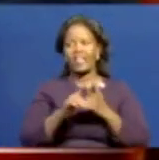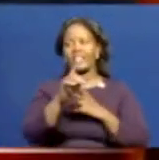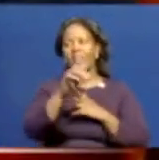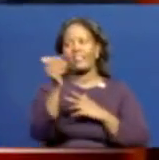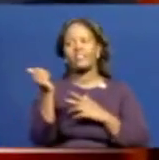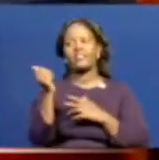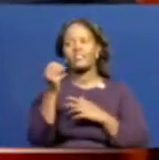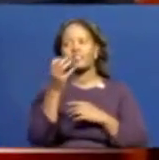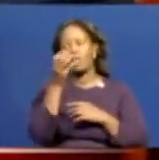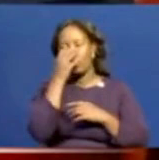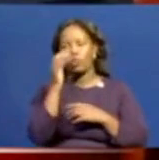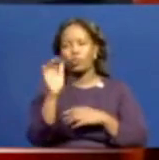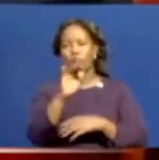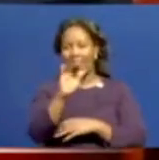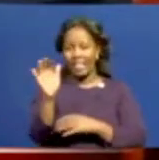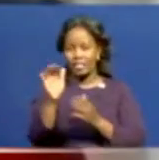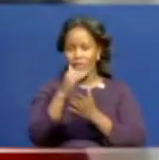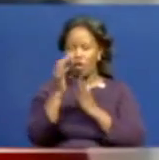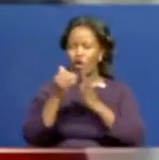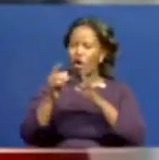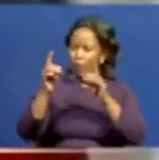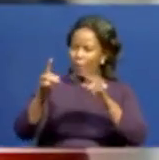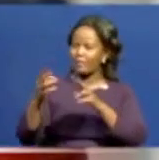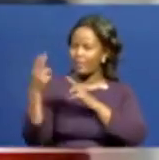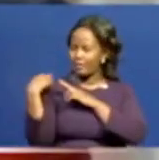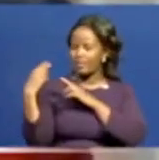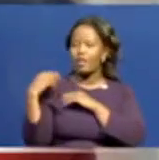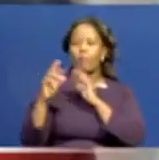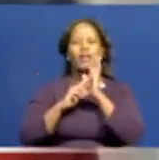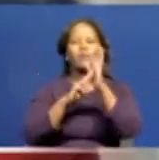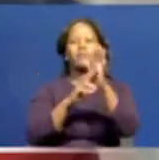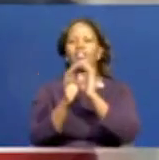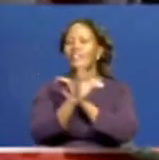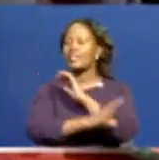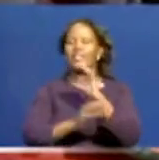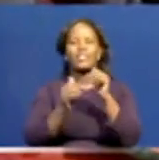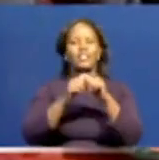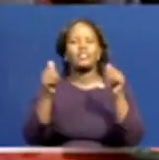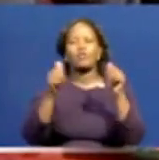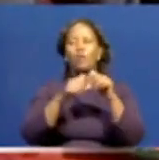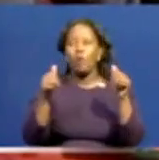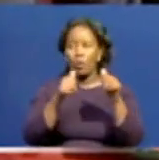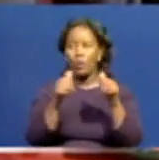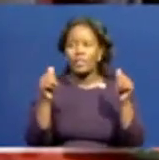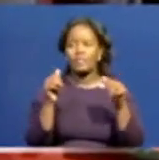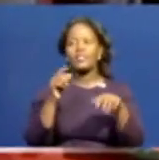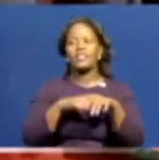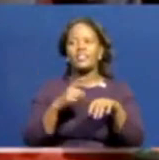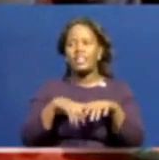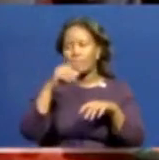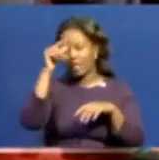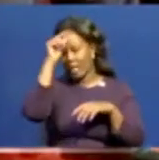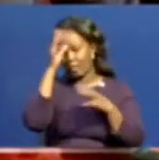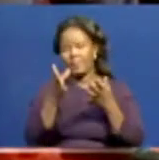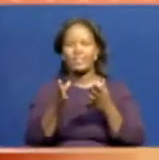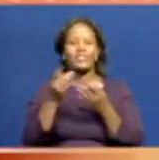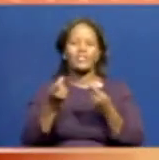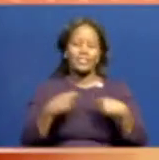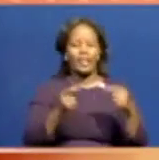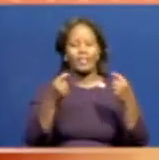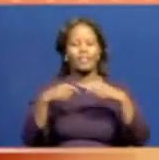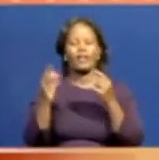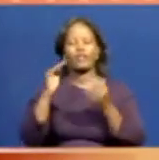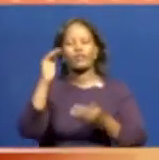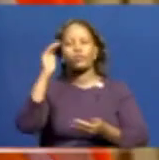Ruto aliwashauri mabalozi kuwajibika kwa kuliwakilisha taifa vilivyo ughaibuni, huku serikali kijizatiti kupunguza gharama ya safari